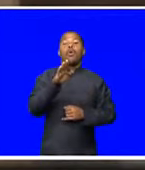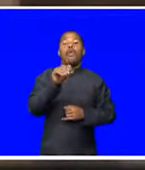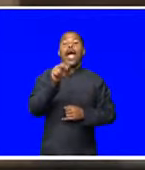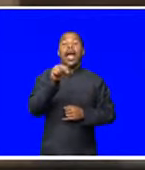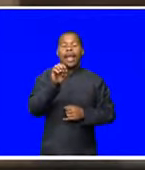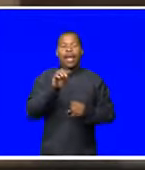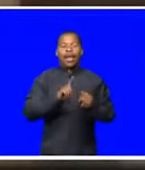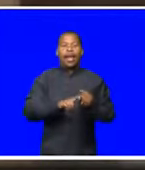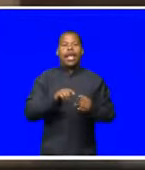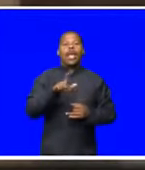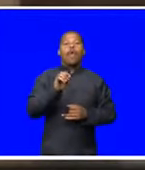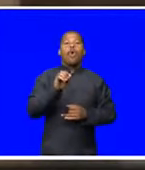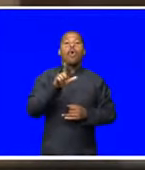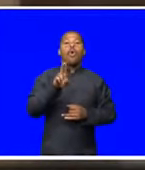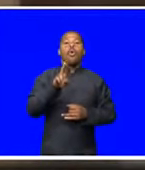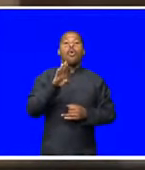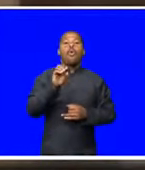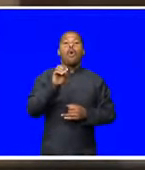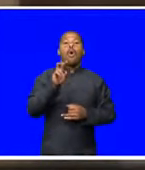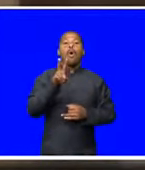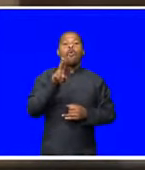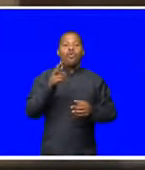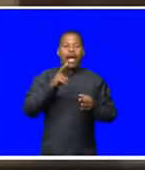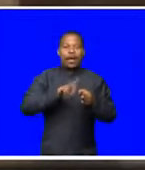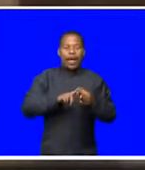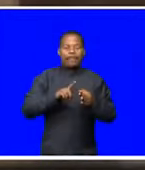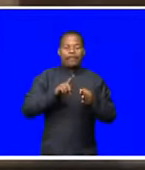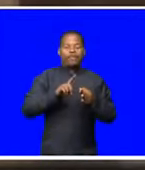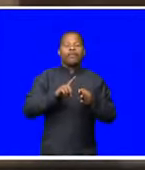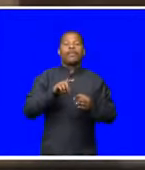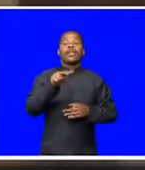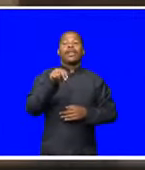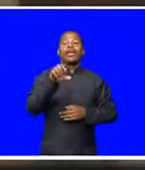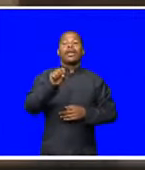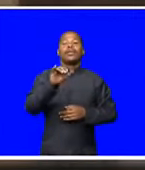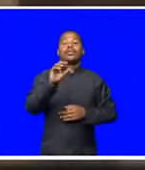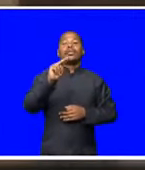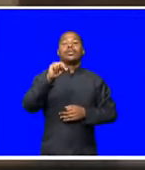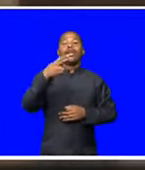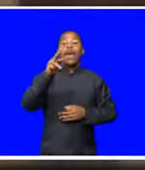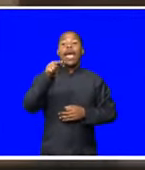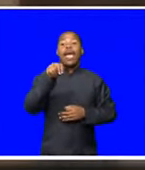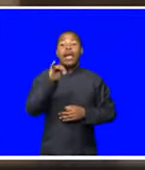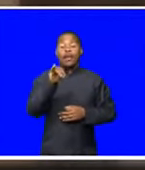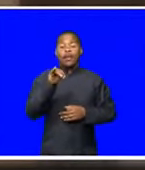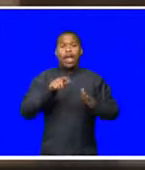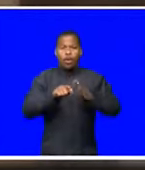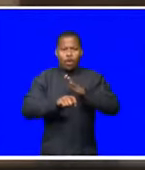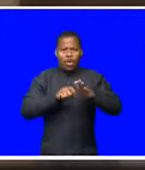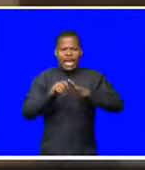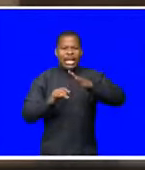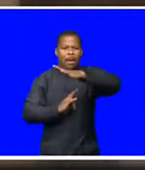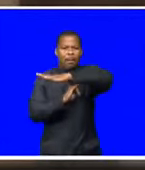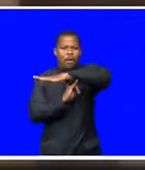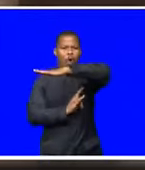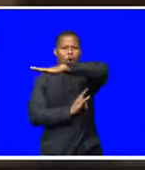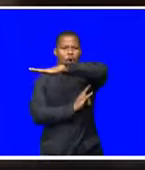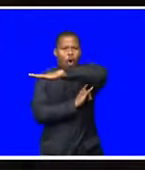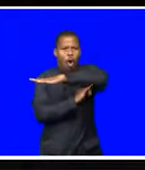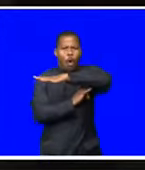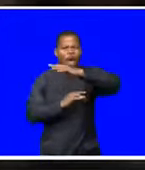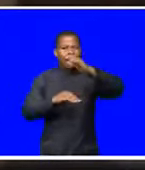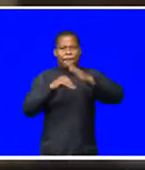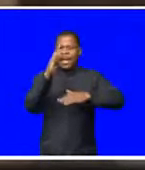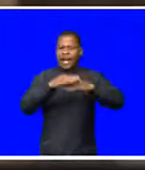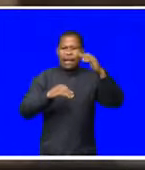Ngala kubonsingweni nakhona kusukuma libhole elikhulu lembuluze Florence. eliphloho lelo ke lelibite amamillions